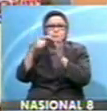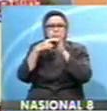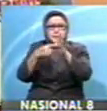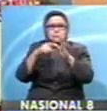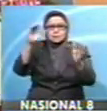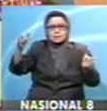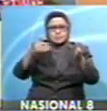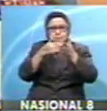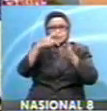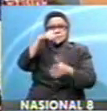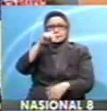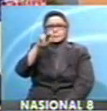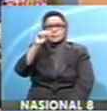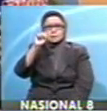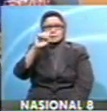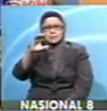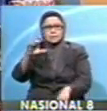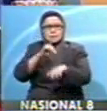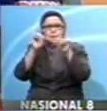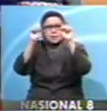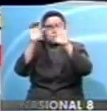pkns FC di Shah